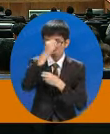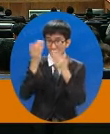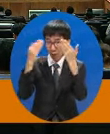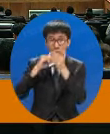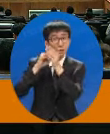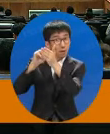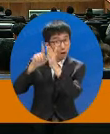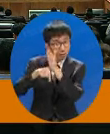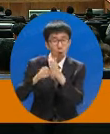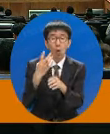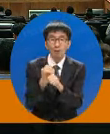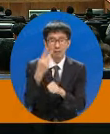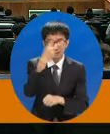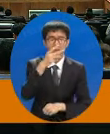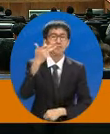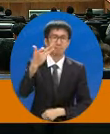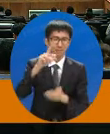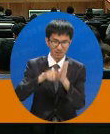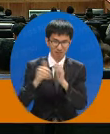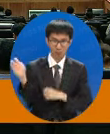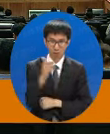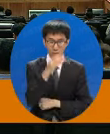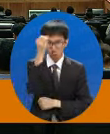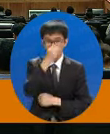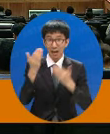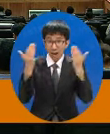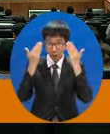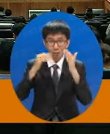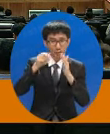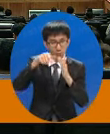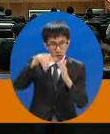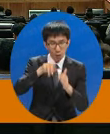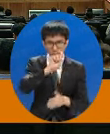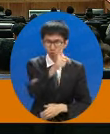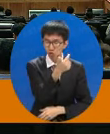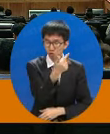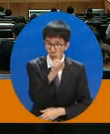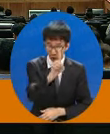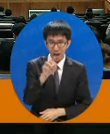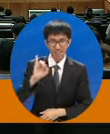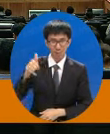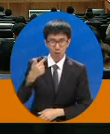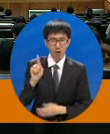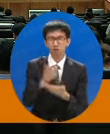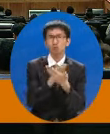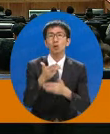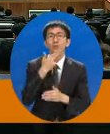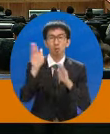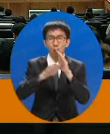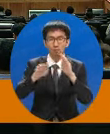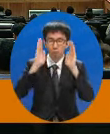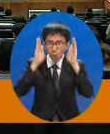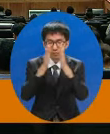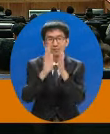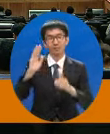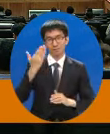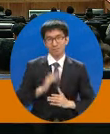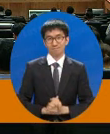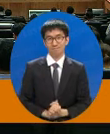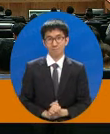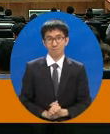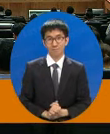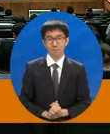입학하는 2018학년도부터 고등학교에서 문, 이과 구분 없이 배우는 공통 과목이 도입됩니다.